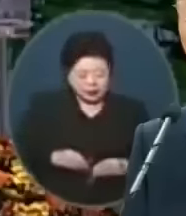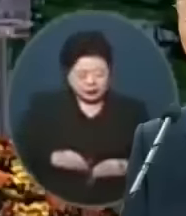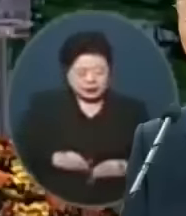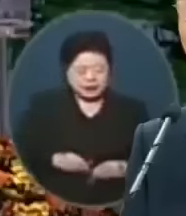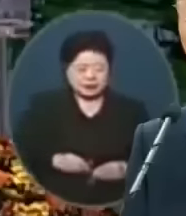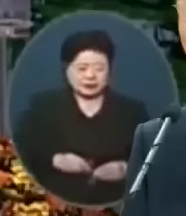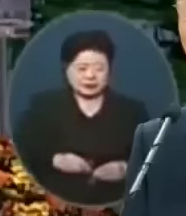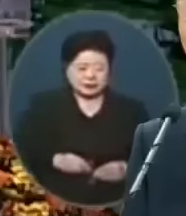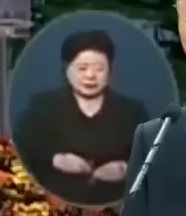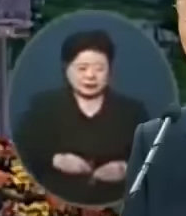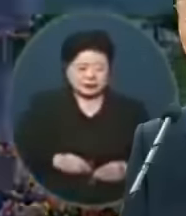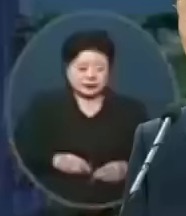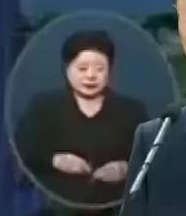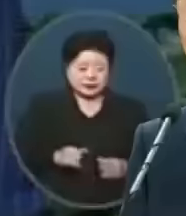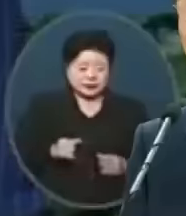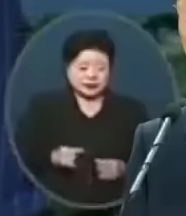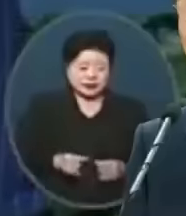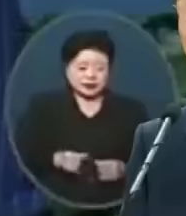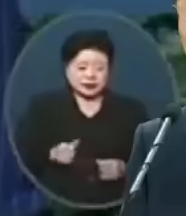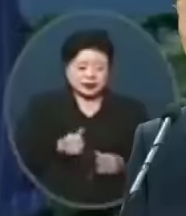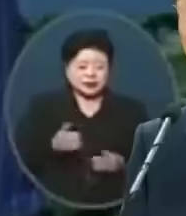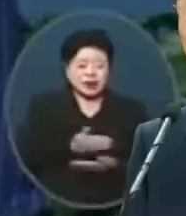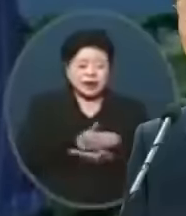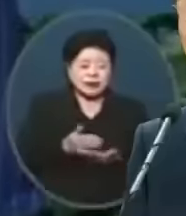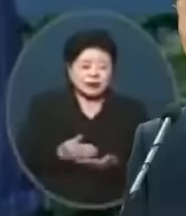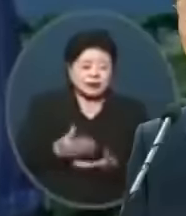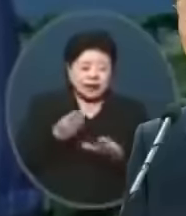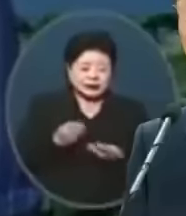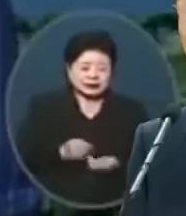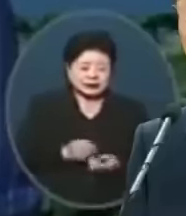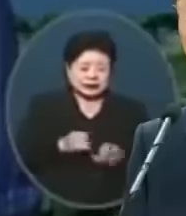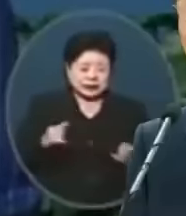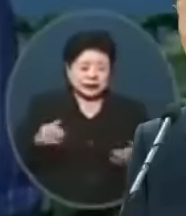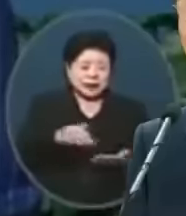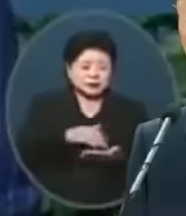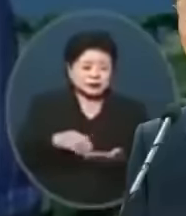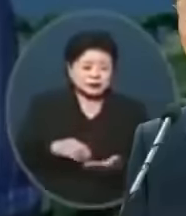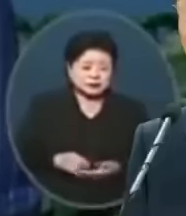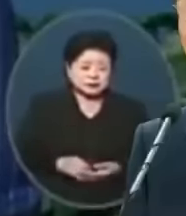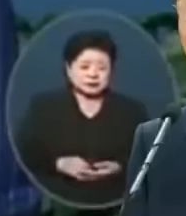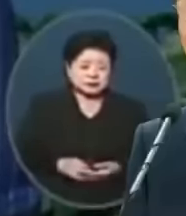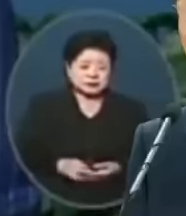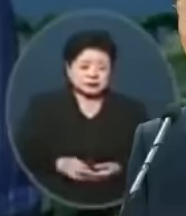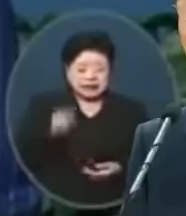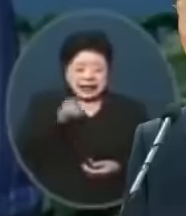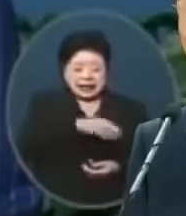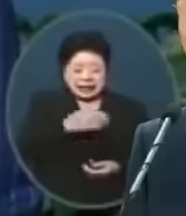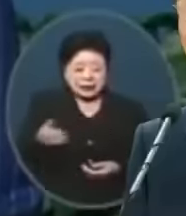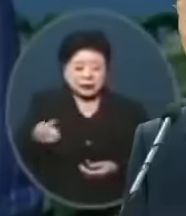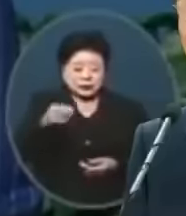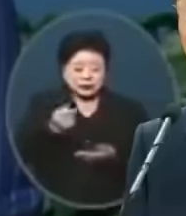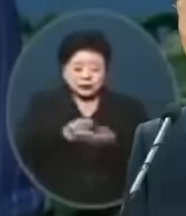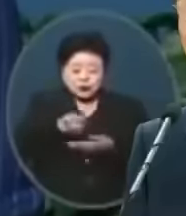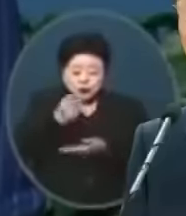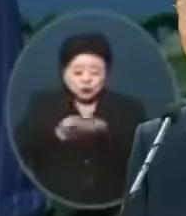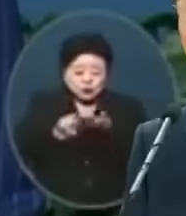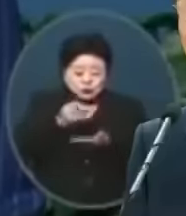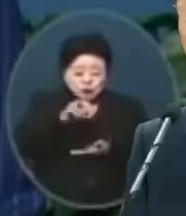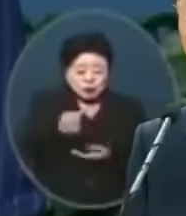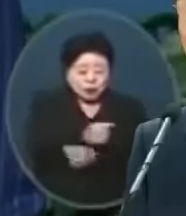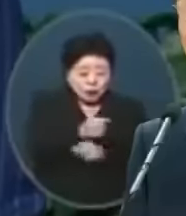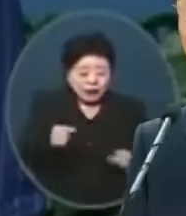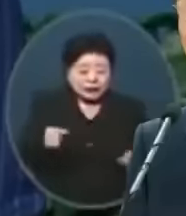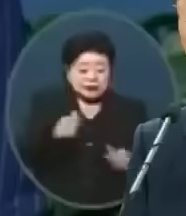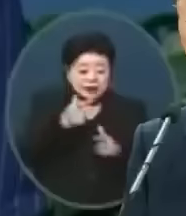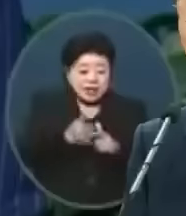5천 명, 남녀 다 합치면 수만 명이 갈릴리 호수 광야에 모였을